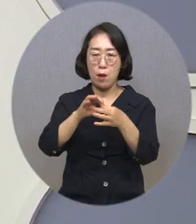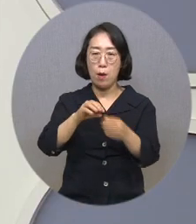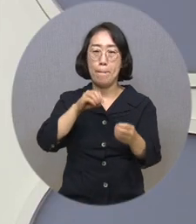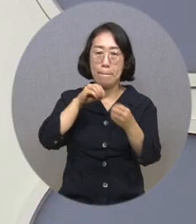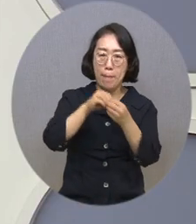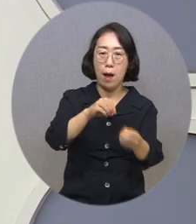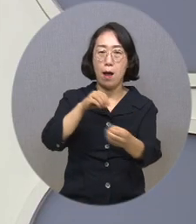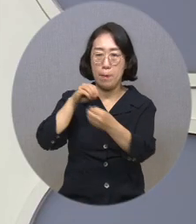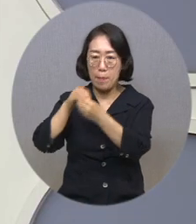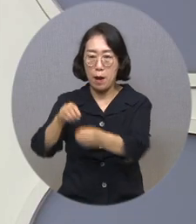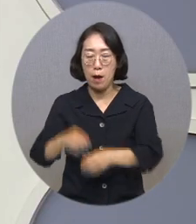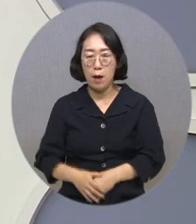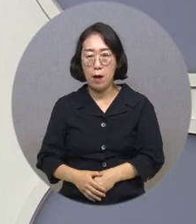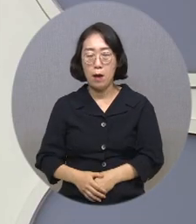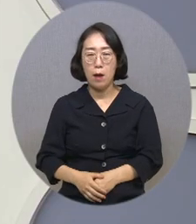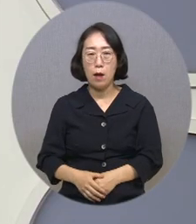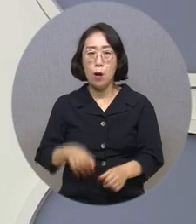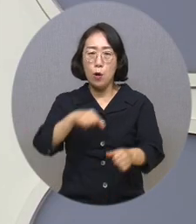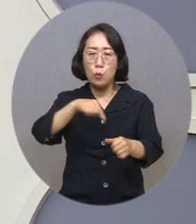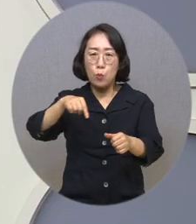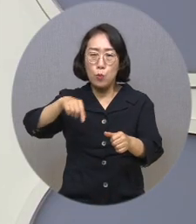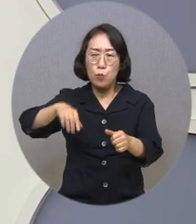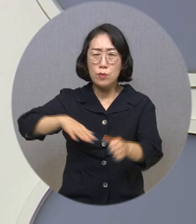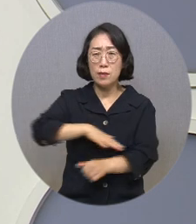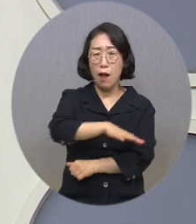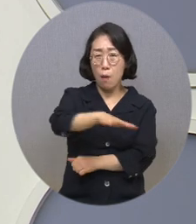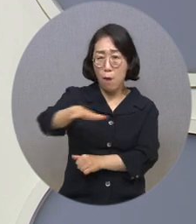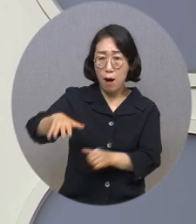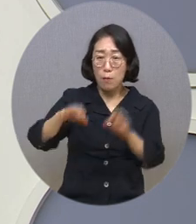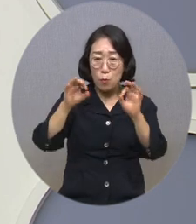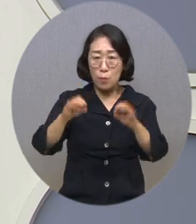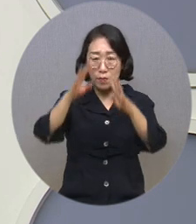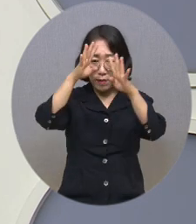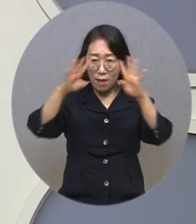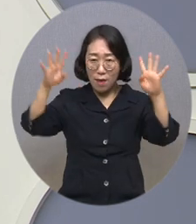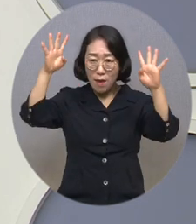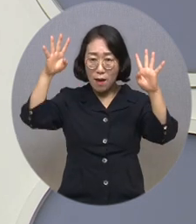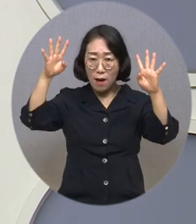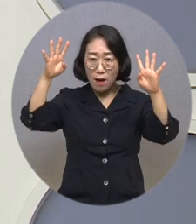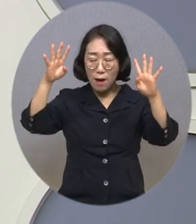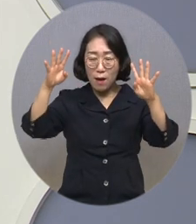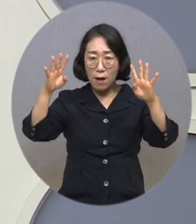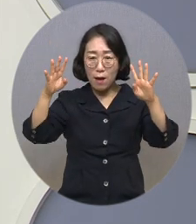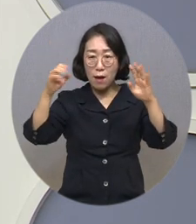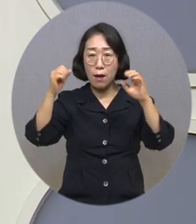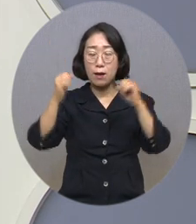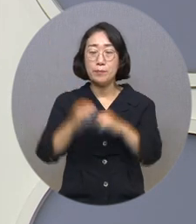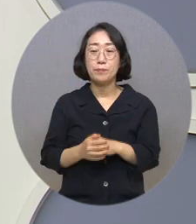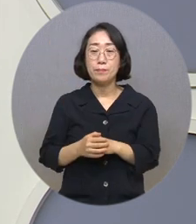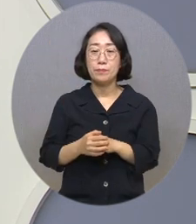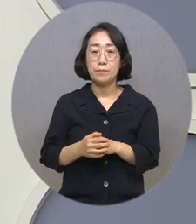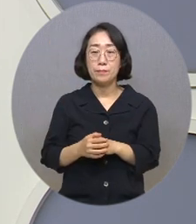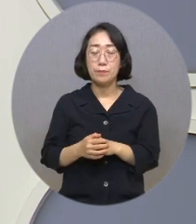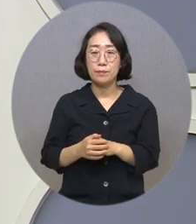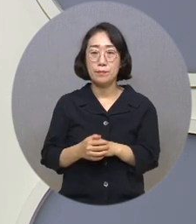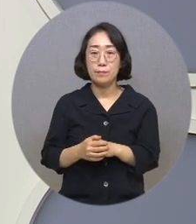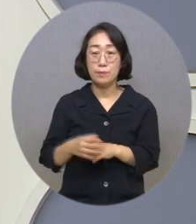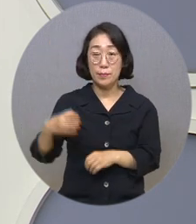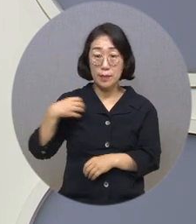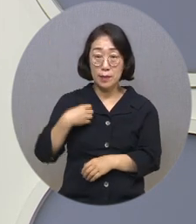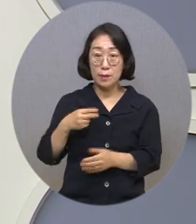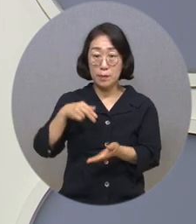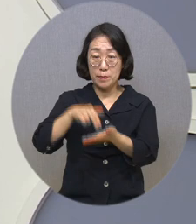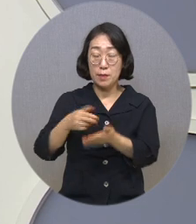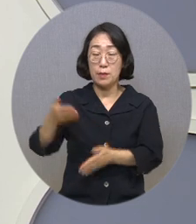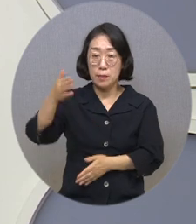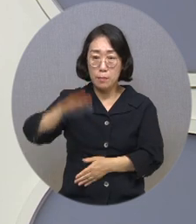근데 지금 우리 교육계가 안타까운 게 저도 대학에 있으면서 제일 안타까운 게 이게